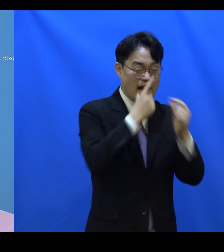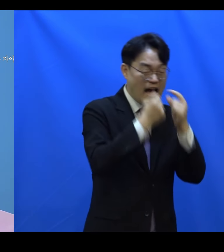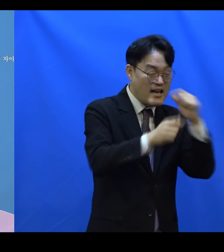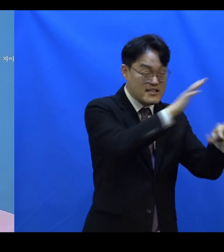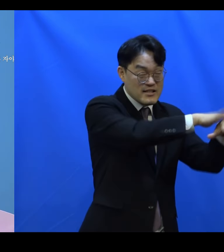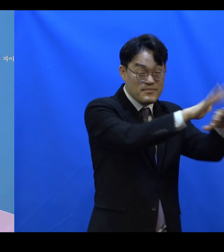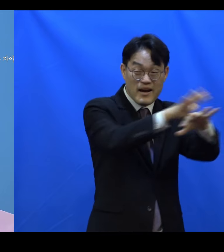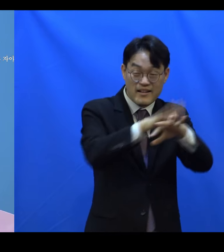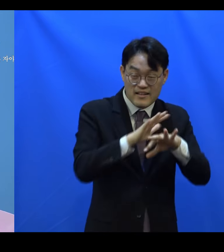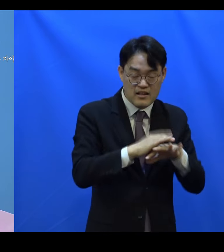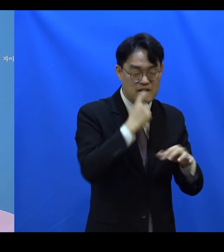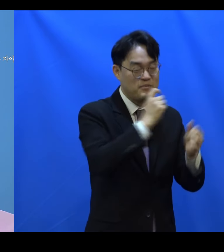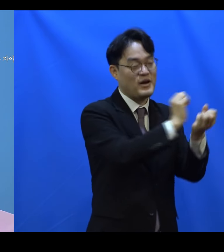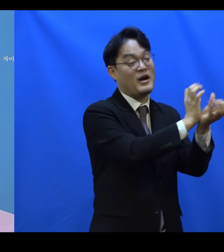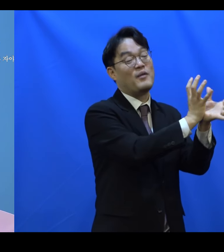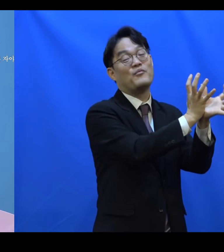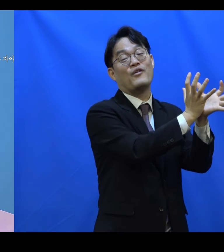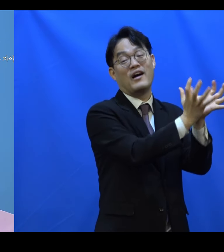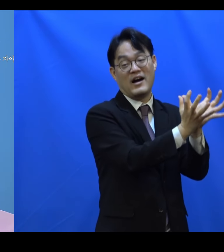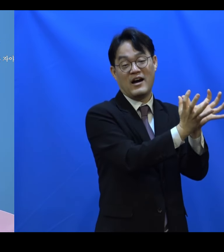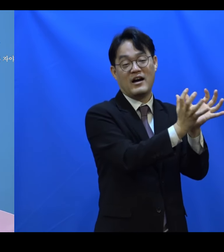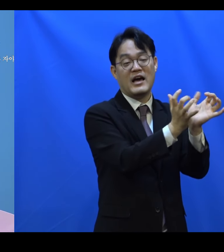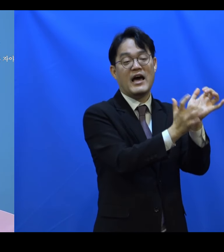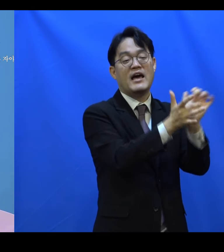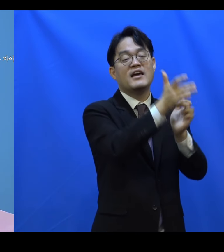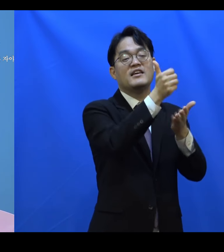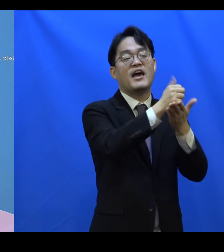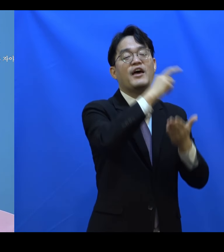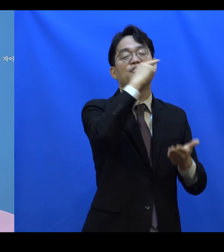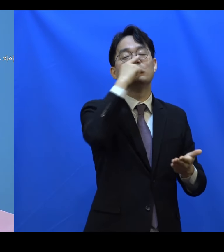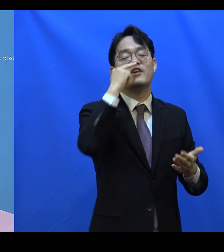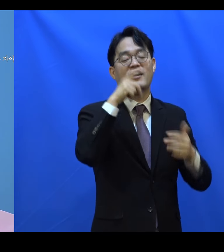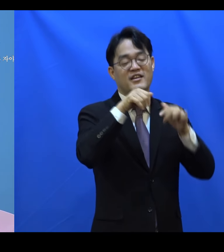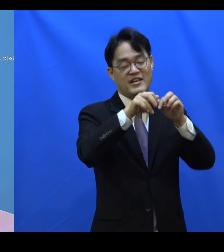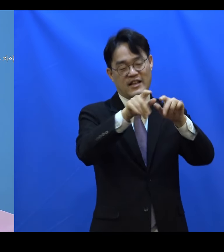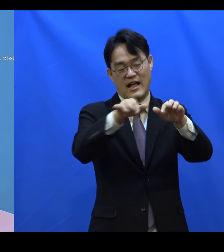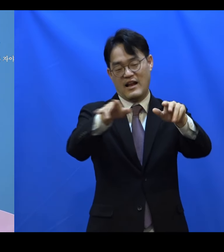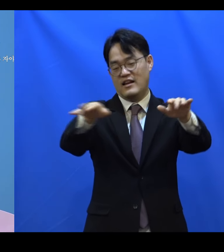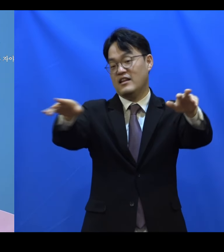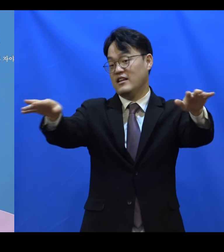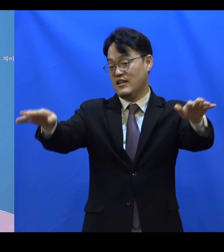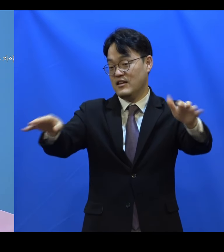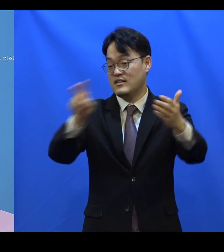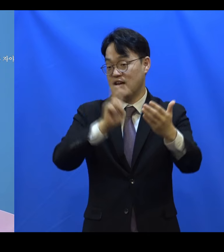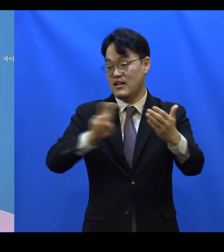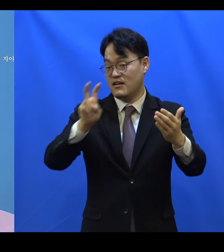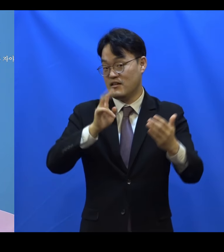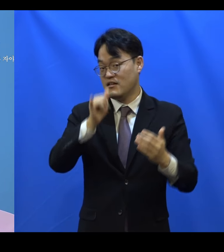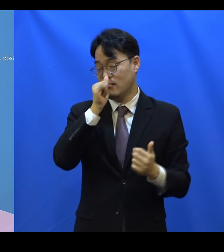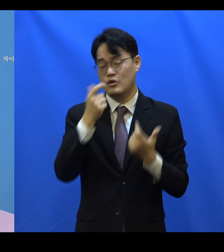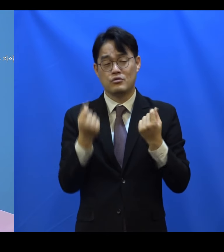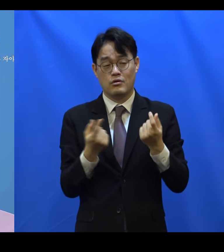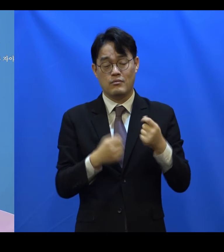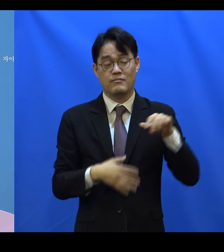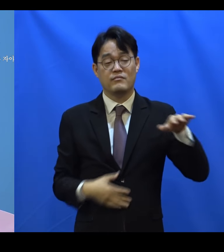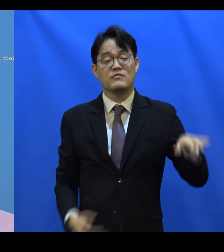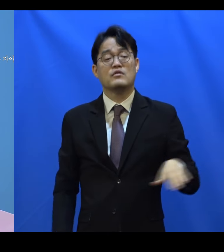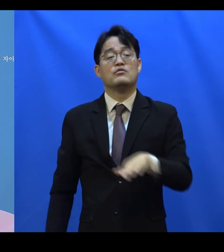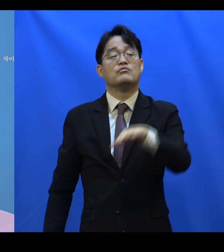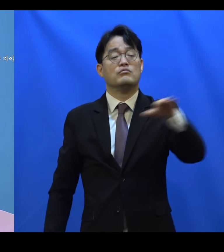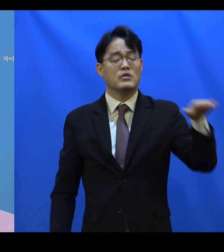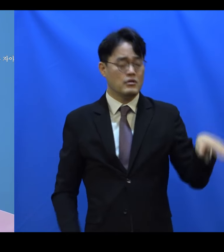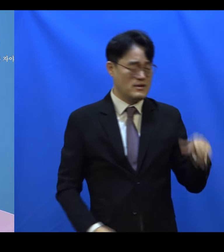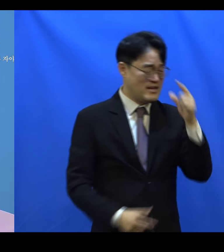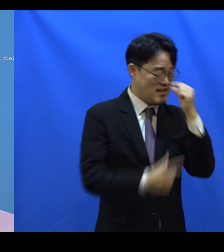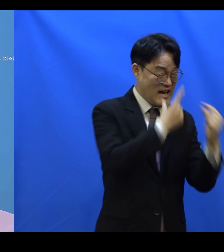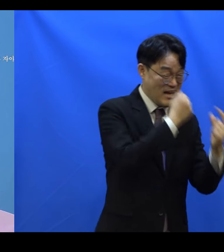그죠? 우리가 그런 사람. 우리도 관상용이 아니에요. 들에 핀 백합화, 가시들의 찔린